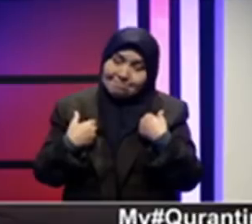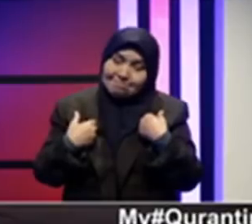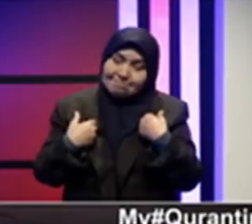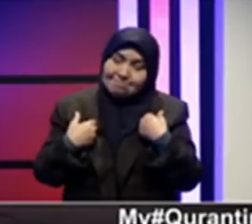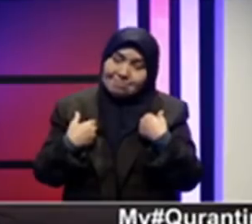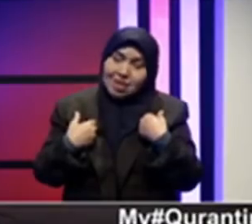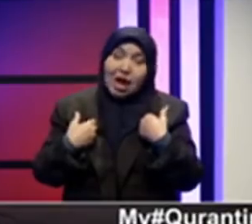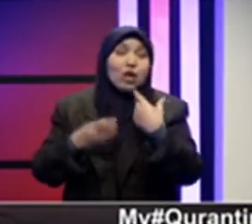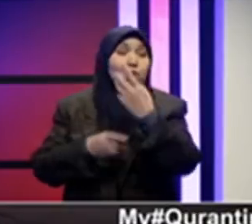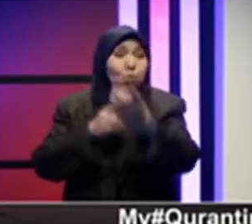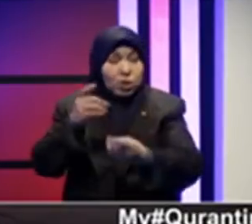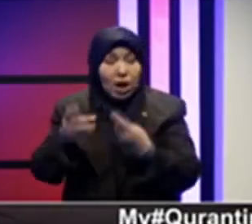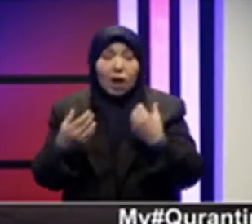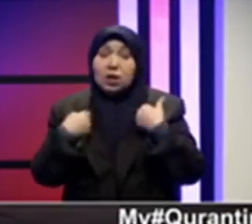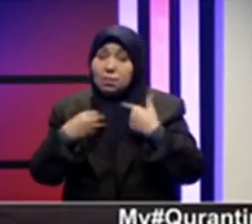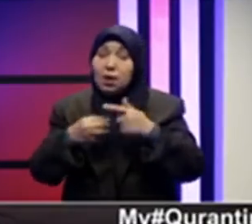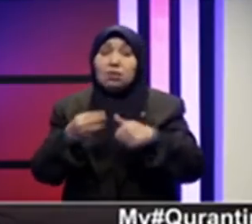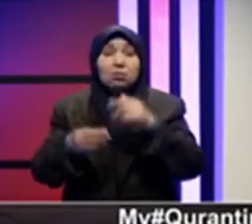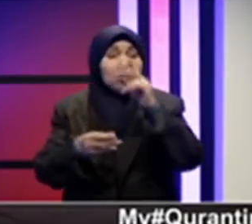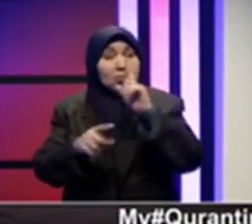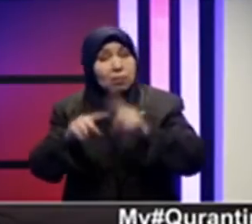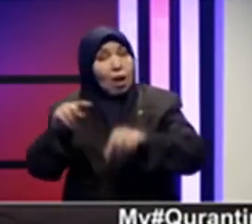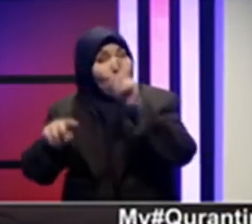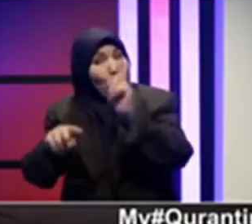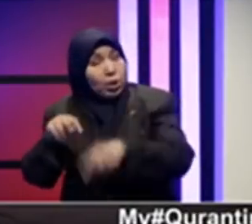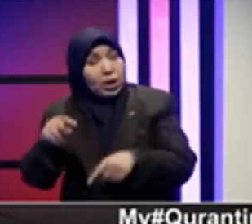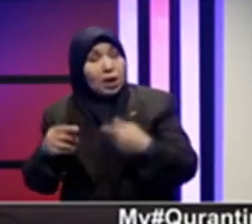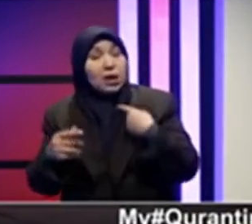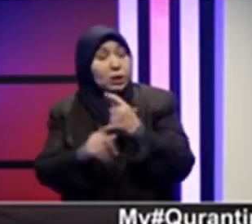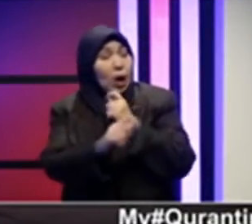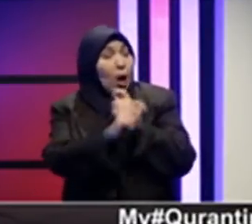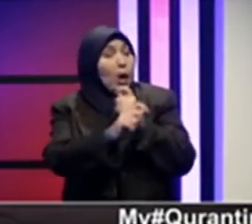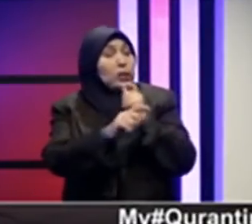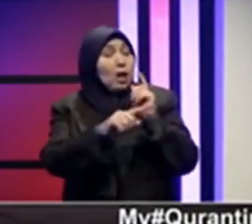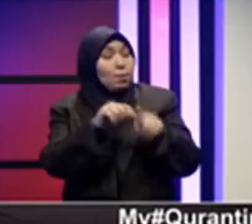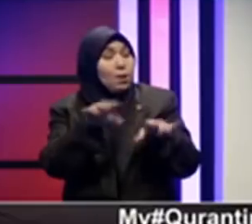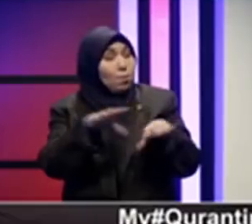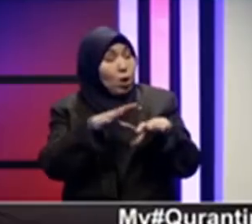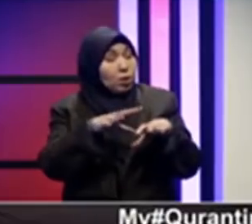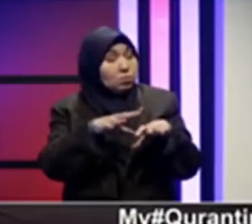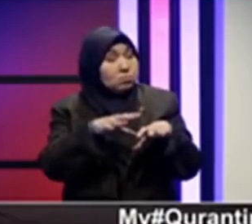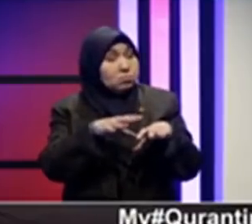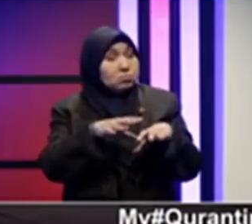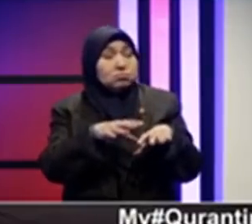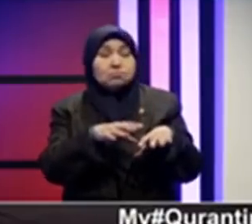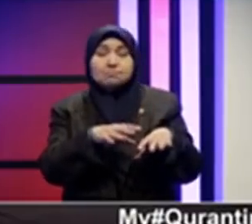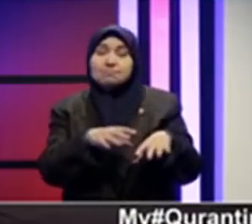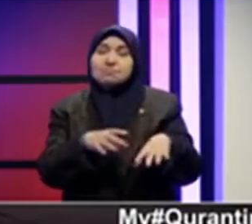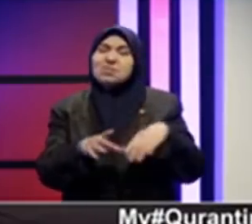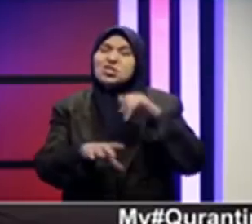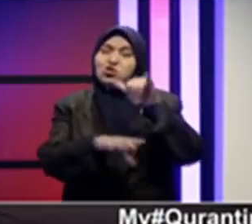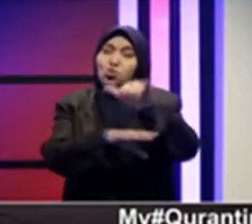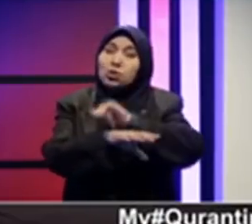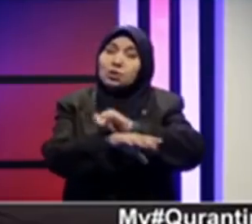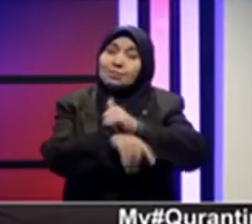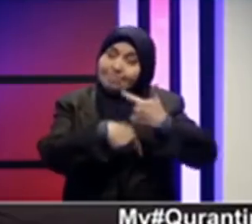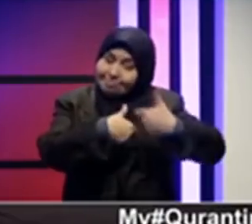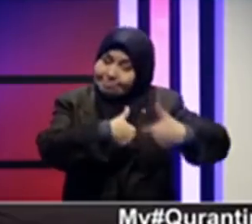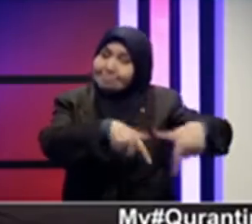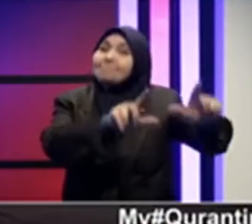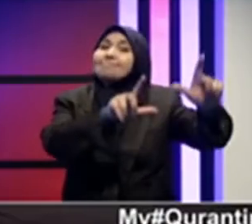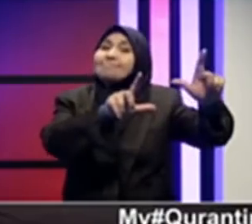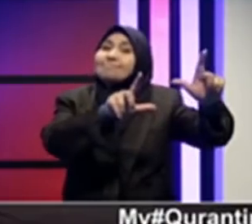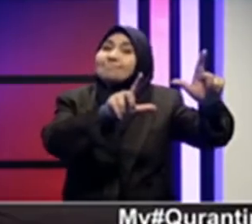atas dunia ini ada benda yang dilarang, ada yang kita tahan tak boleh buat apa sebagainya, di sana silakan. Ya,